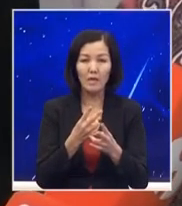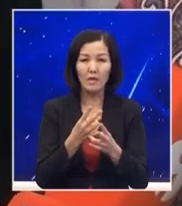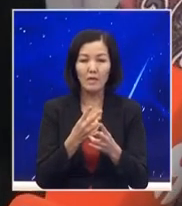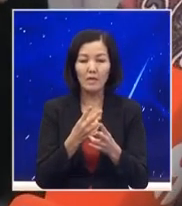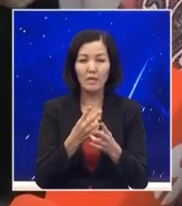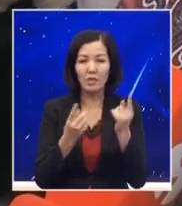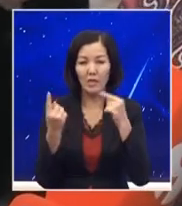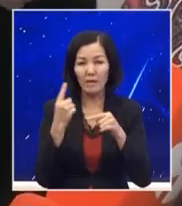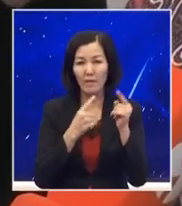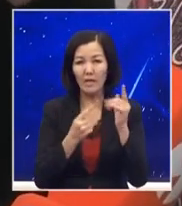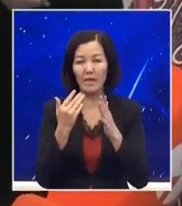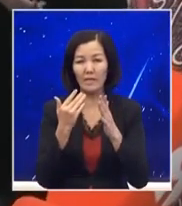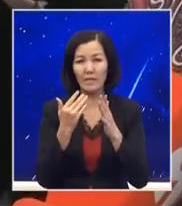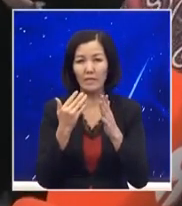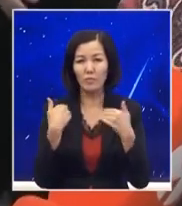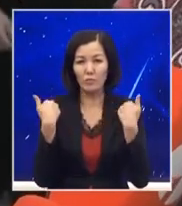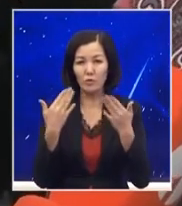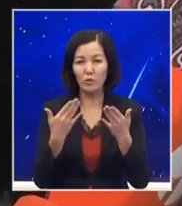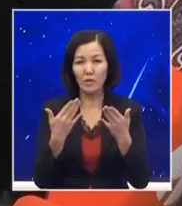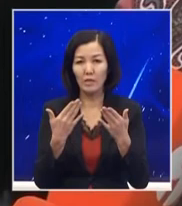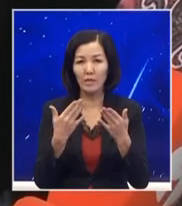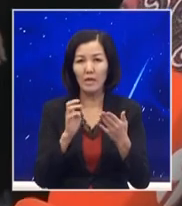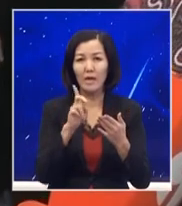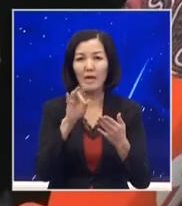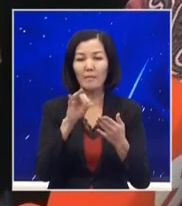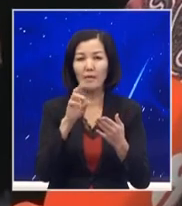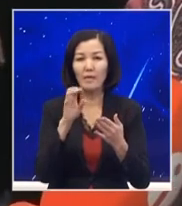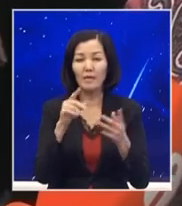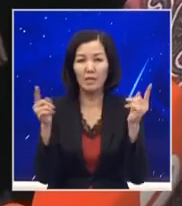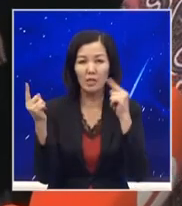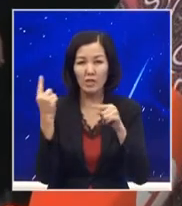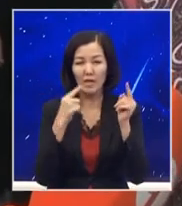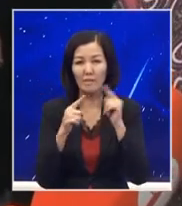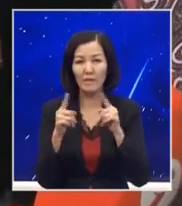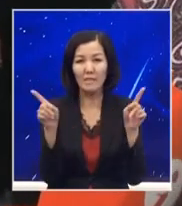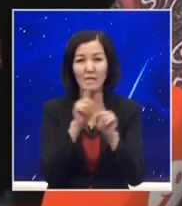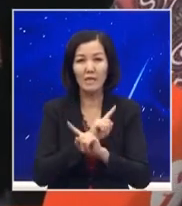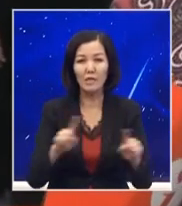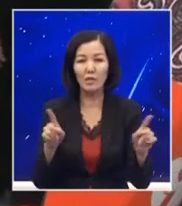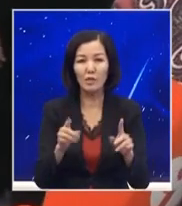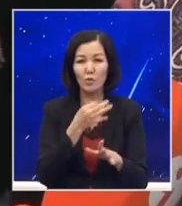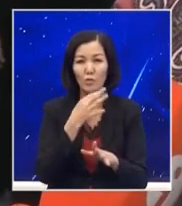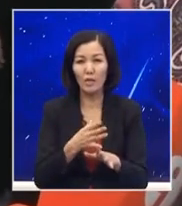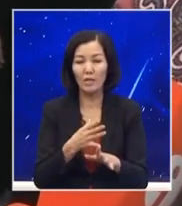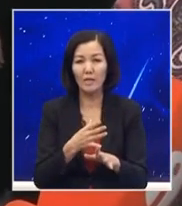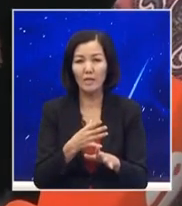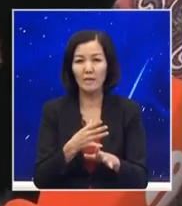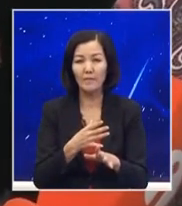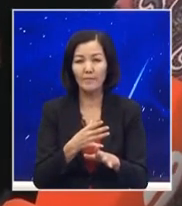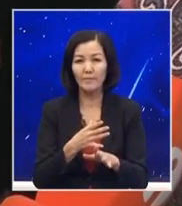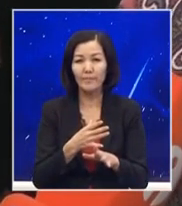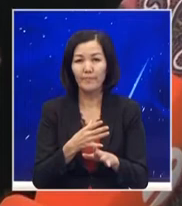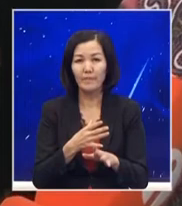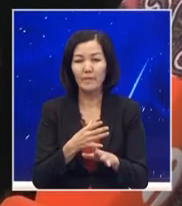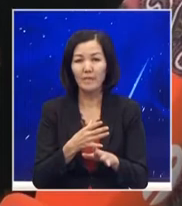содан кейін жаңағы Серік ағамыз Әбікеннің шығармасы ерекше ұнады. Енді детектив жанрын жандандыратын